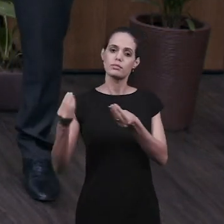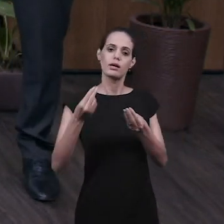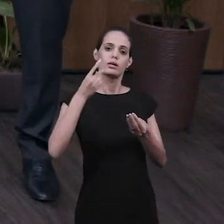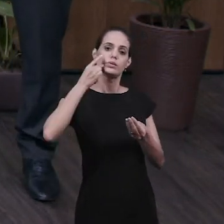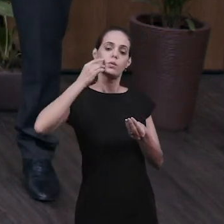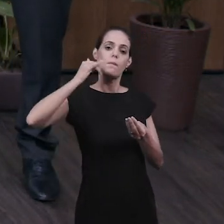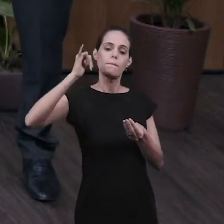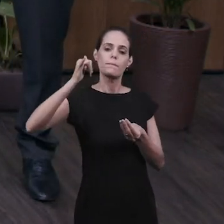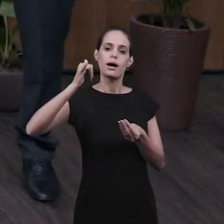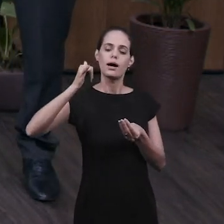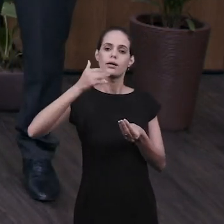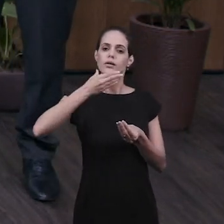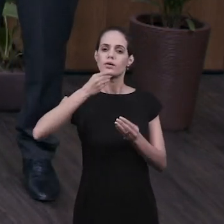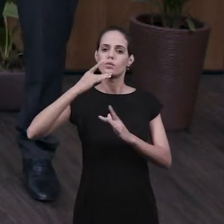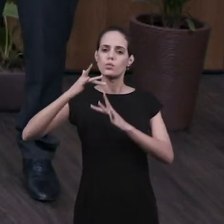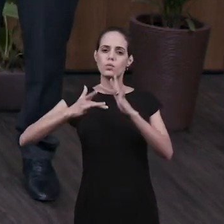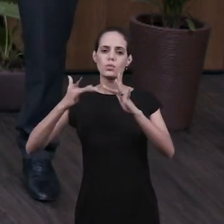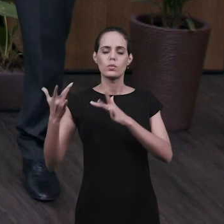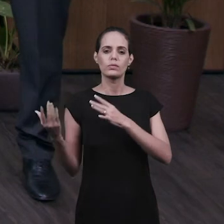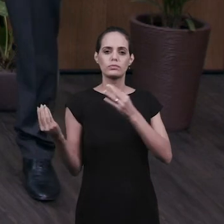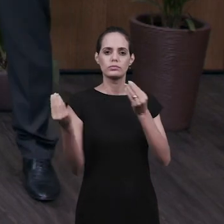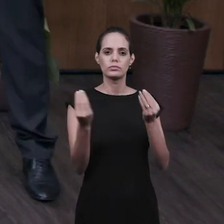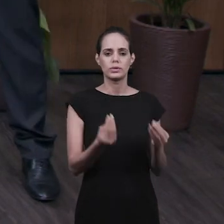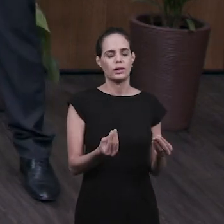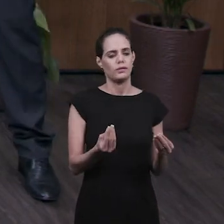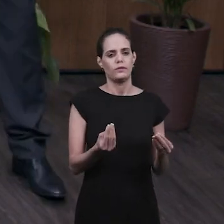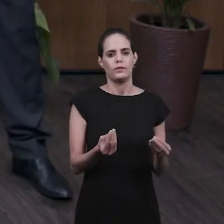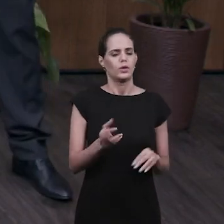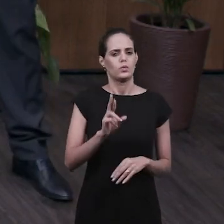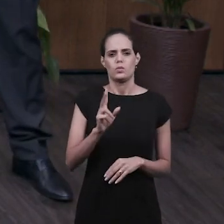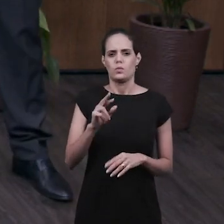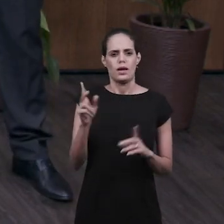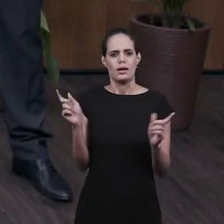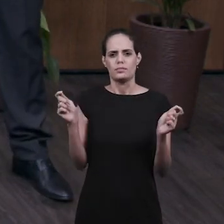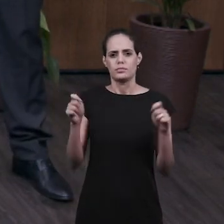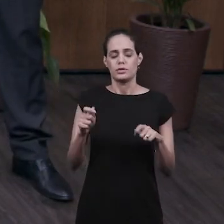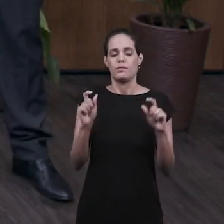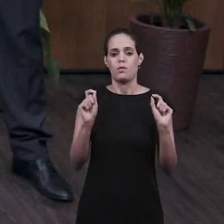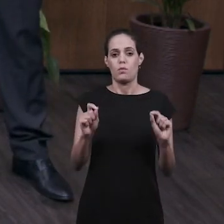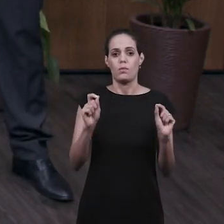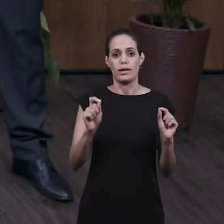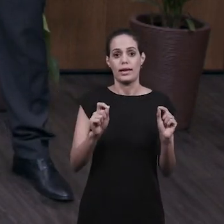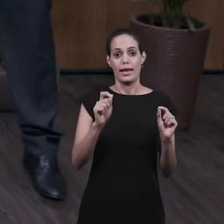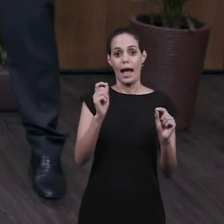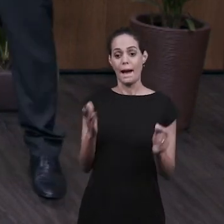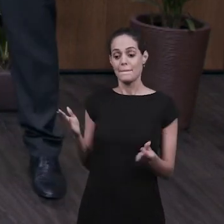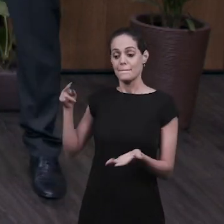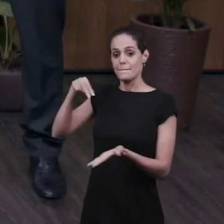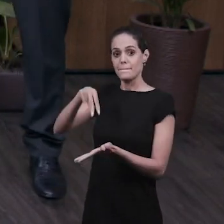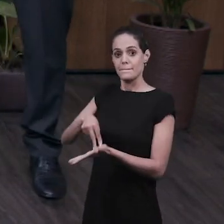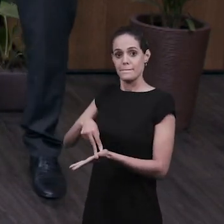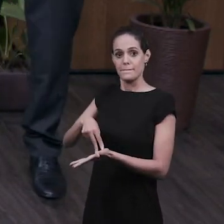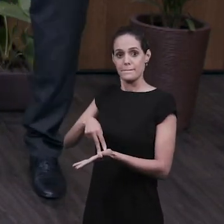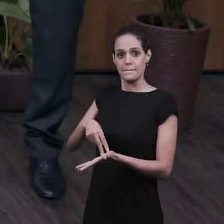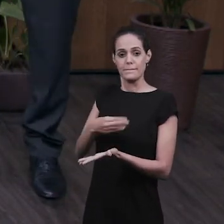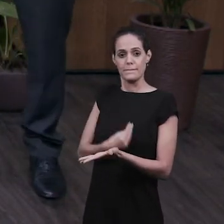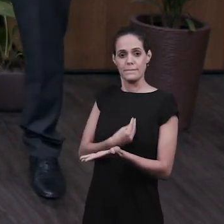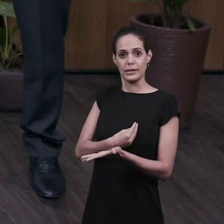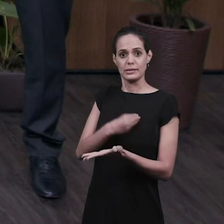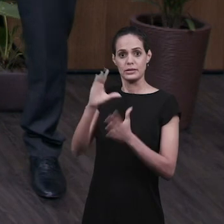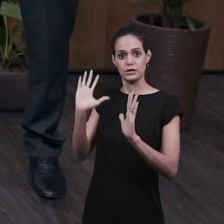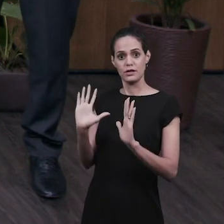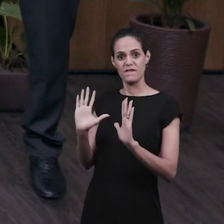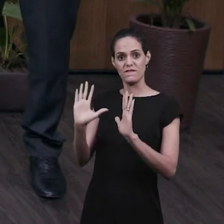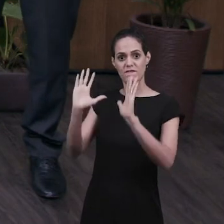jours étaient donnés par le père du fiancé. Il n'était pas possible être présent